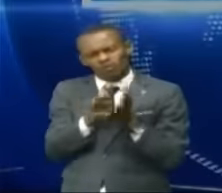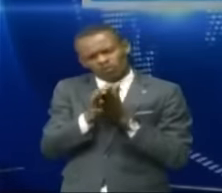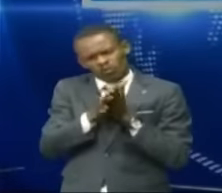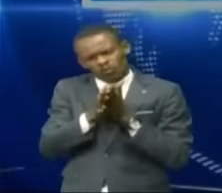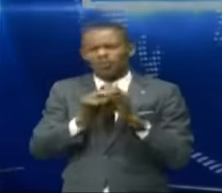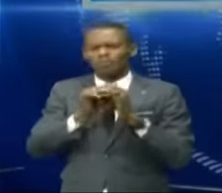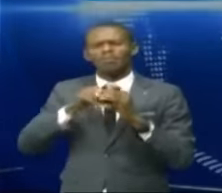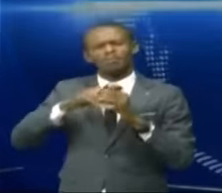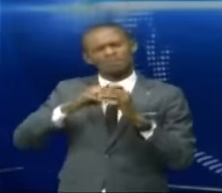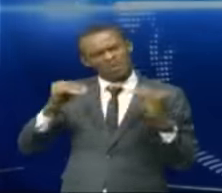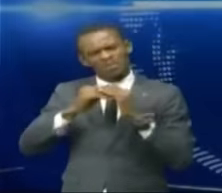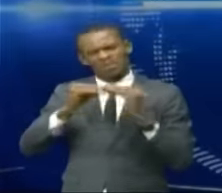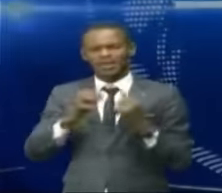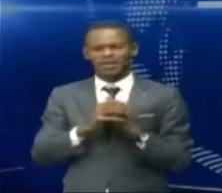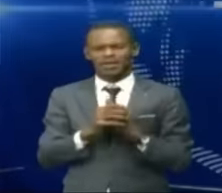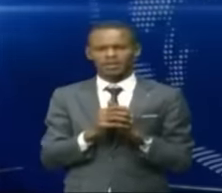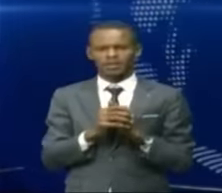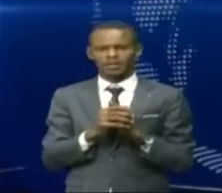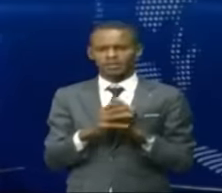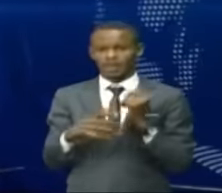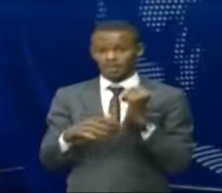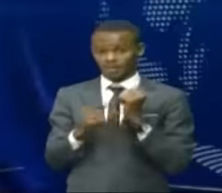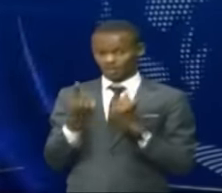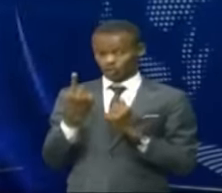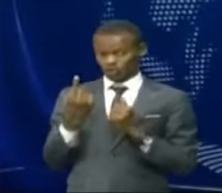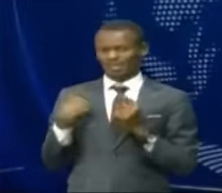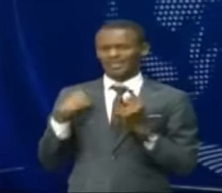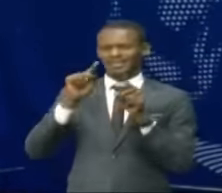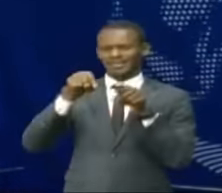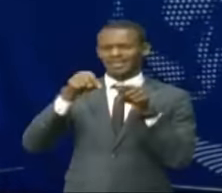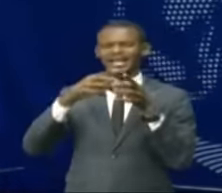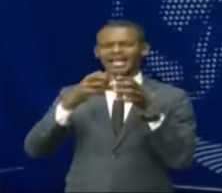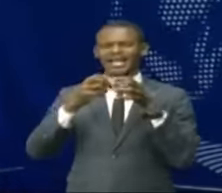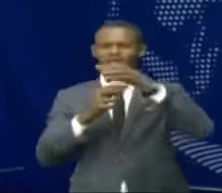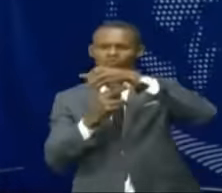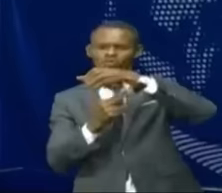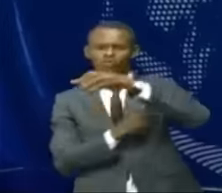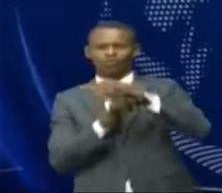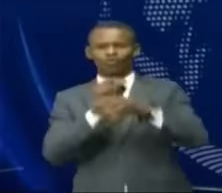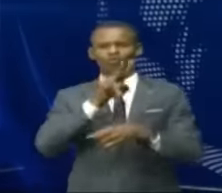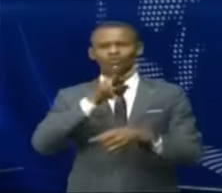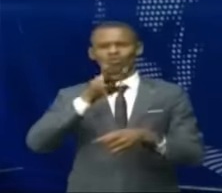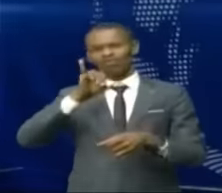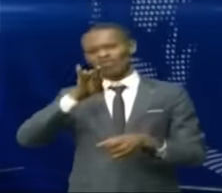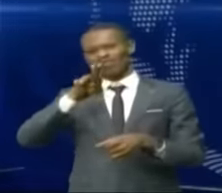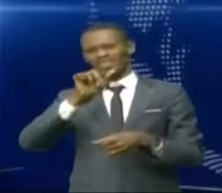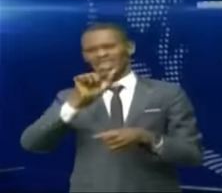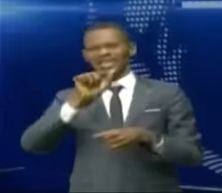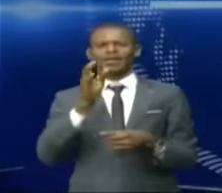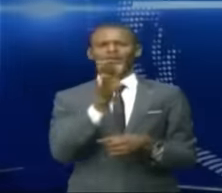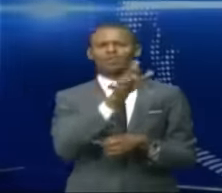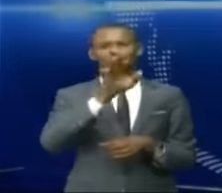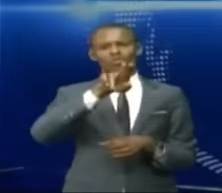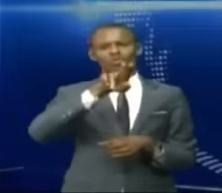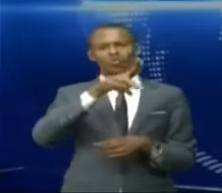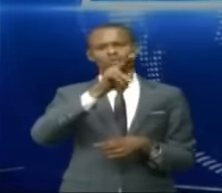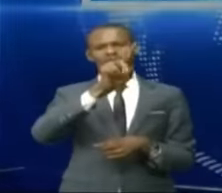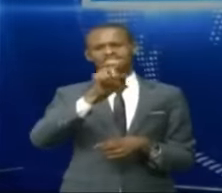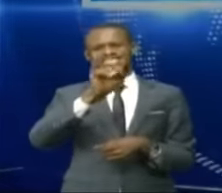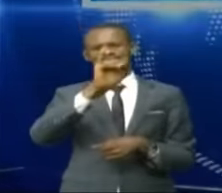et celle de la plaine de la Ruzizi, appelée à soutenir les actions de développement du chef de l'État congolais. Un reportage de la RTNC Sud